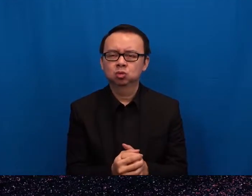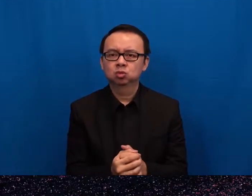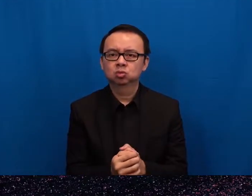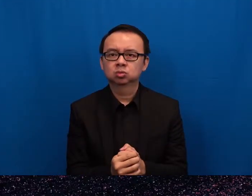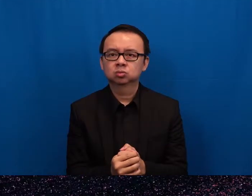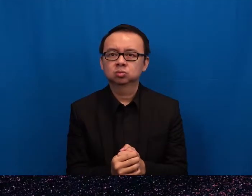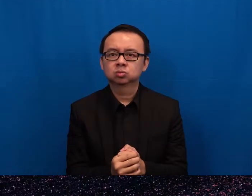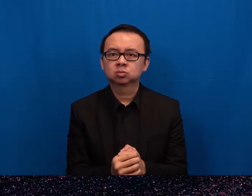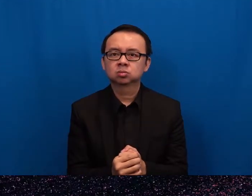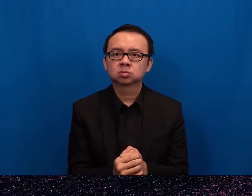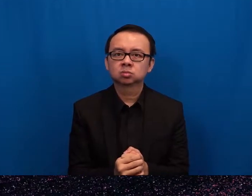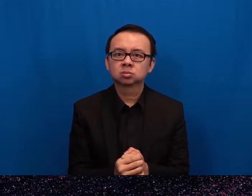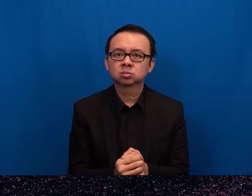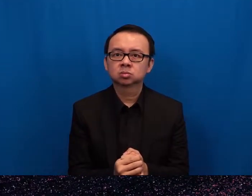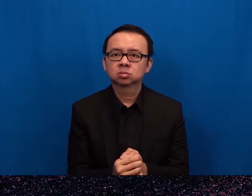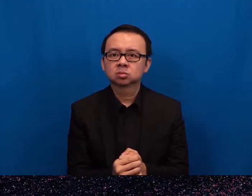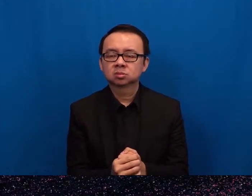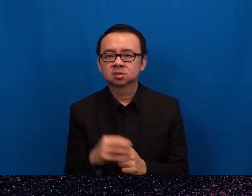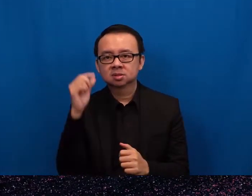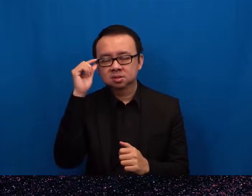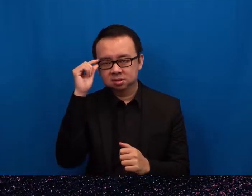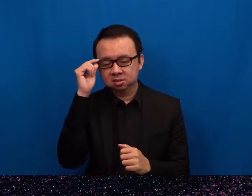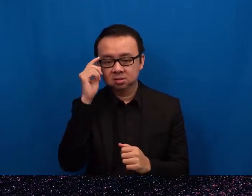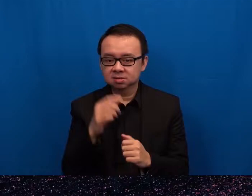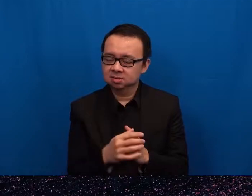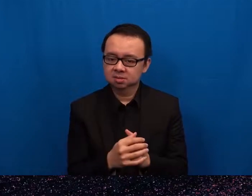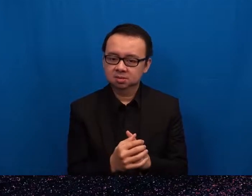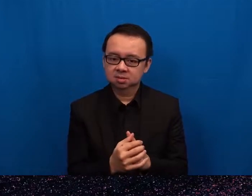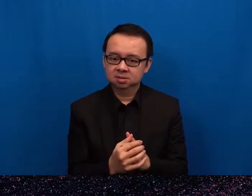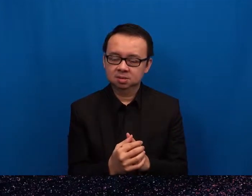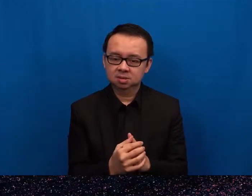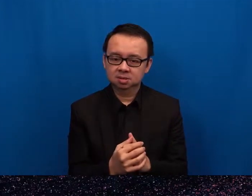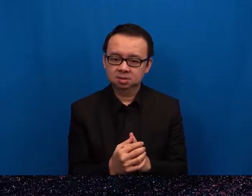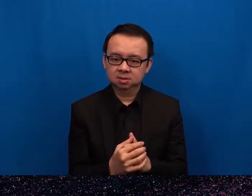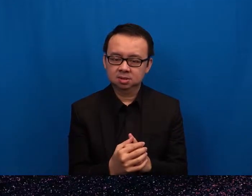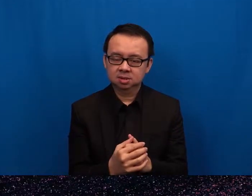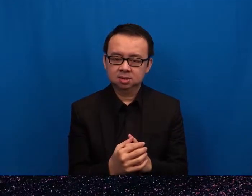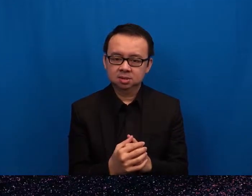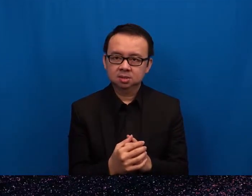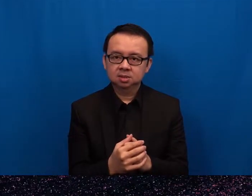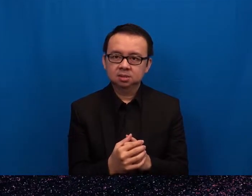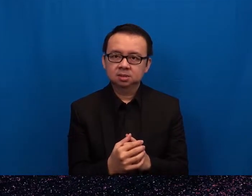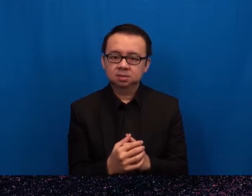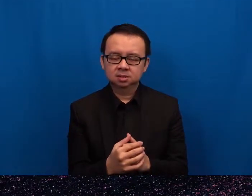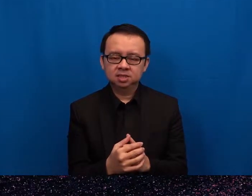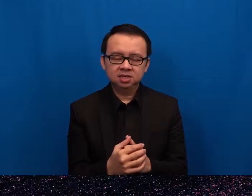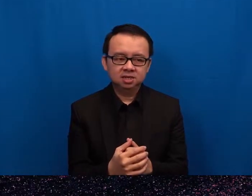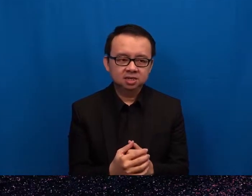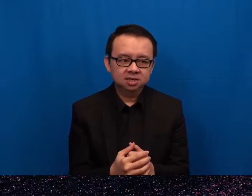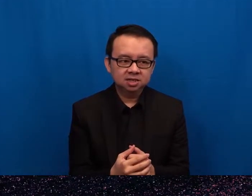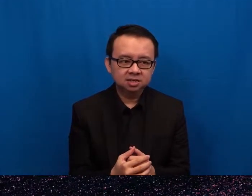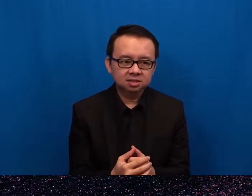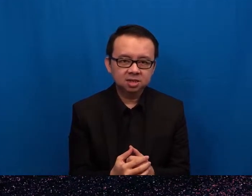Barang siapa mencoba untuk menyelamatkan nyawanya, dia kehilangan. Tapi barang siapa berani mempertaruhkan, padahal